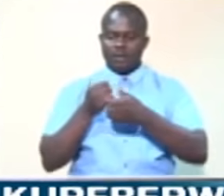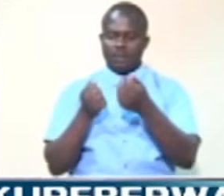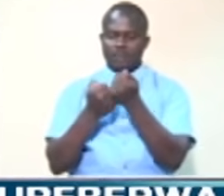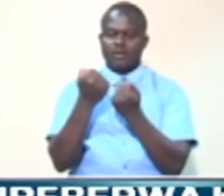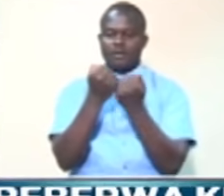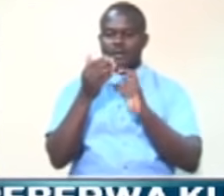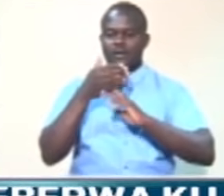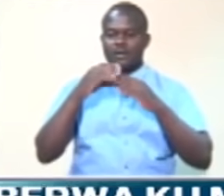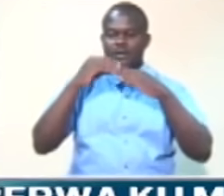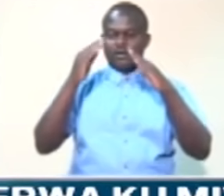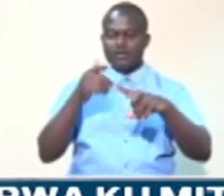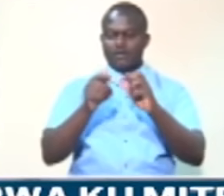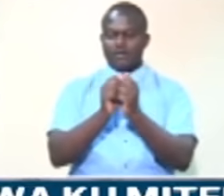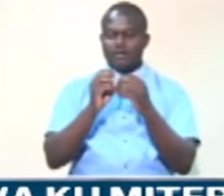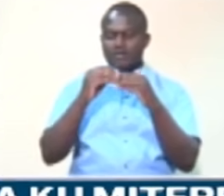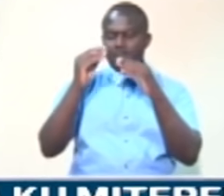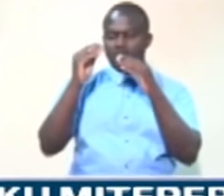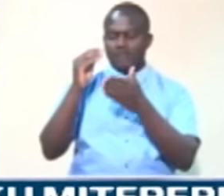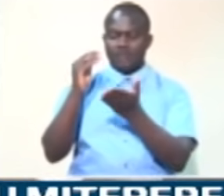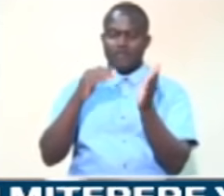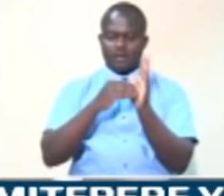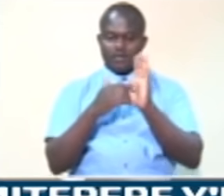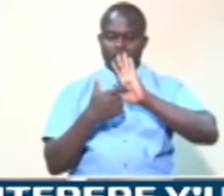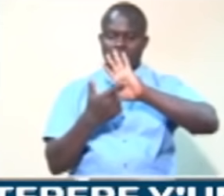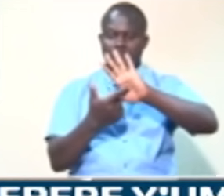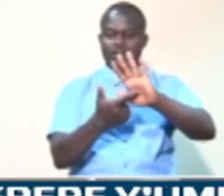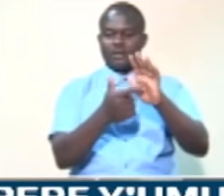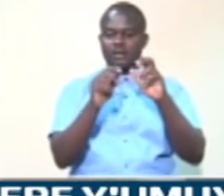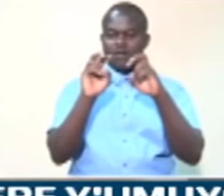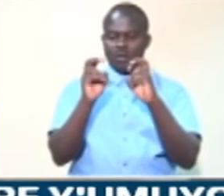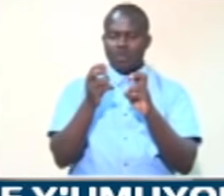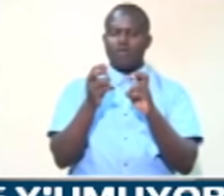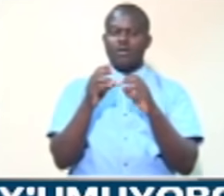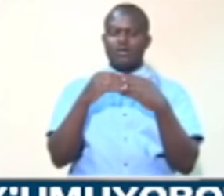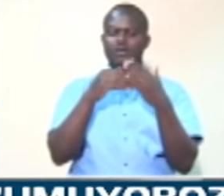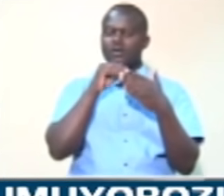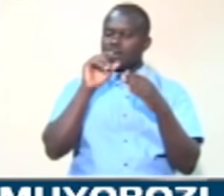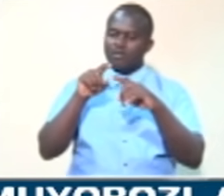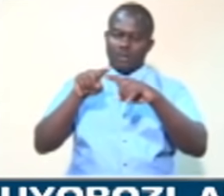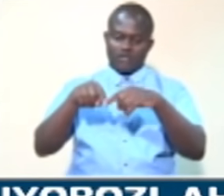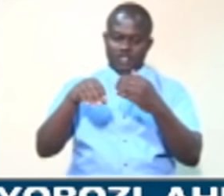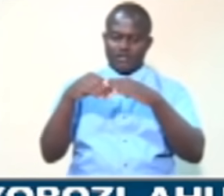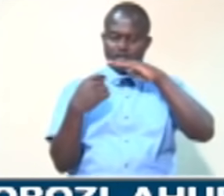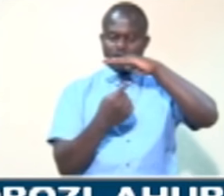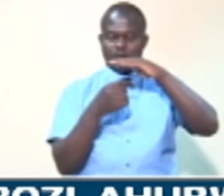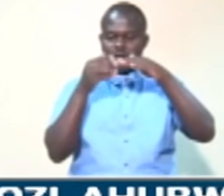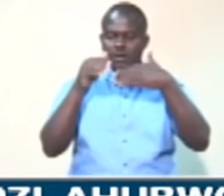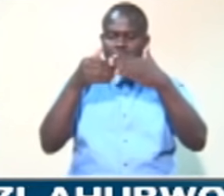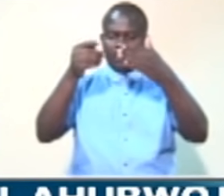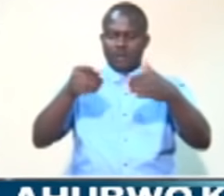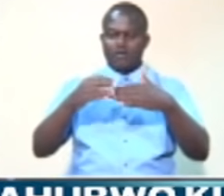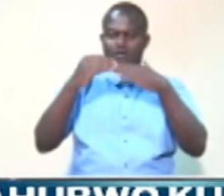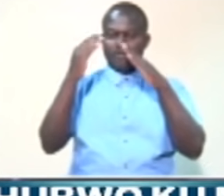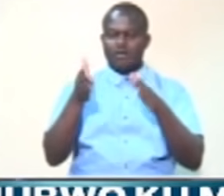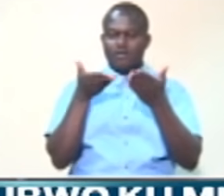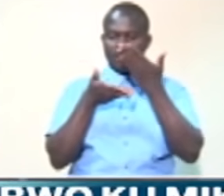hagati y'abayobozi ndetse n'abayoborwa ndetse anasobanura ko imiyoborere idakwiye gushingira ku miterere y'umuntu wisanze ari umuyobozi